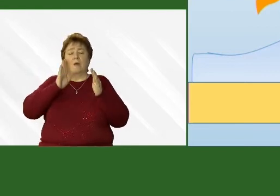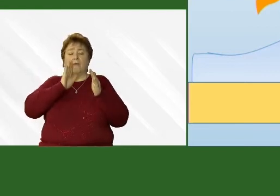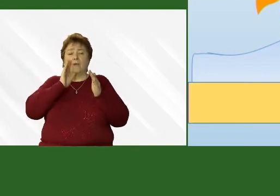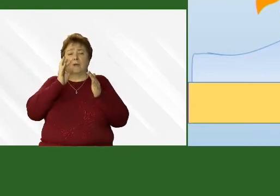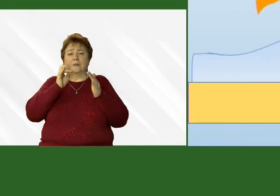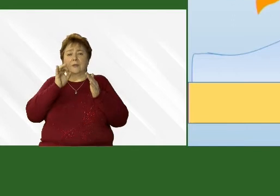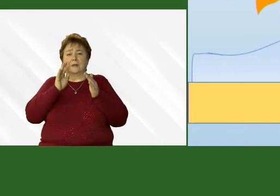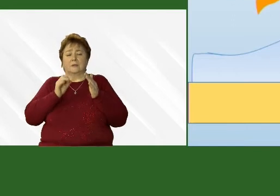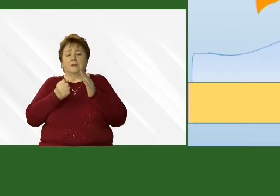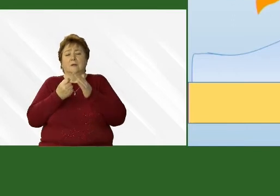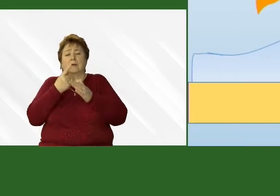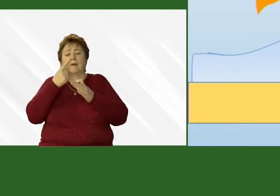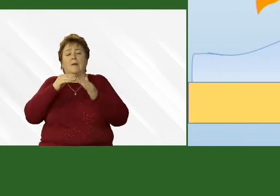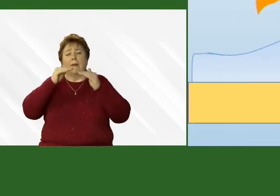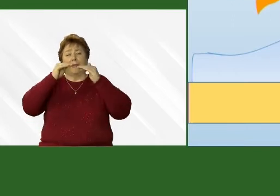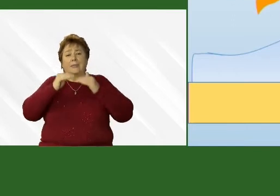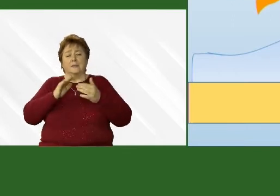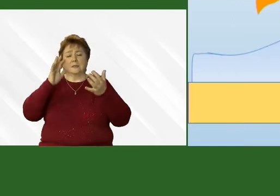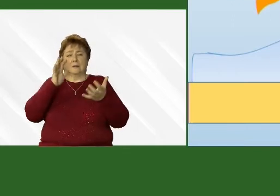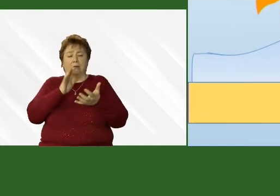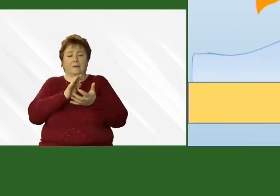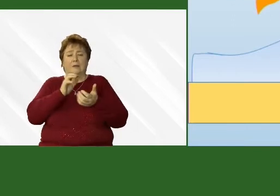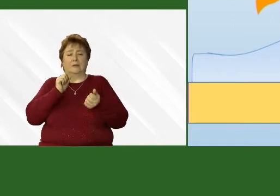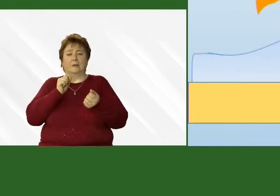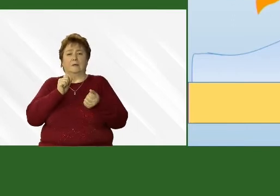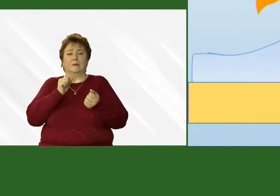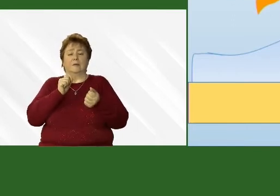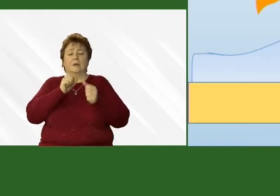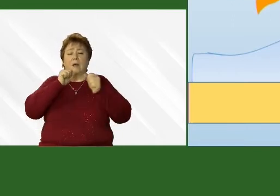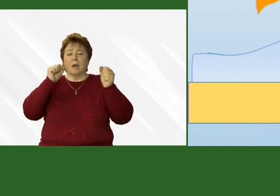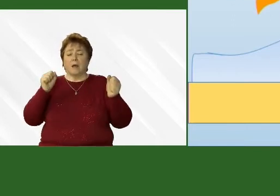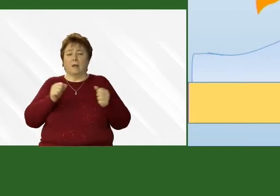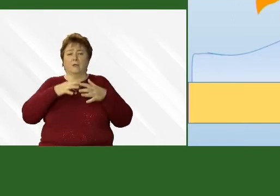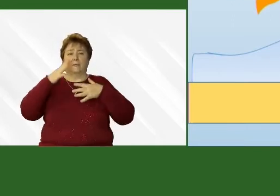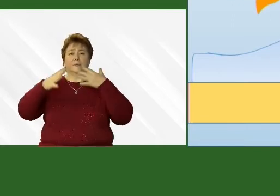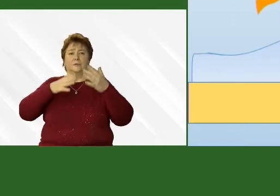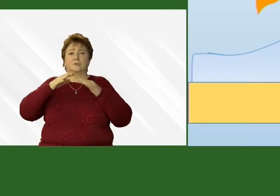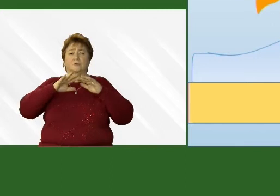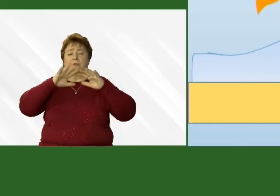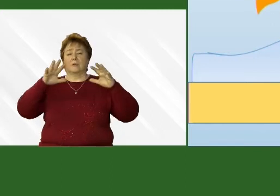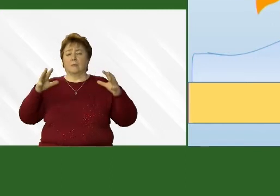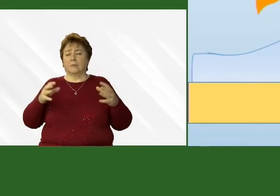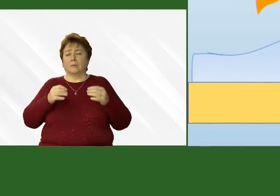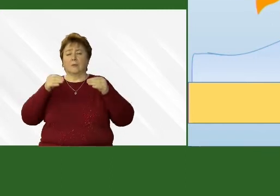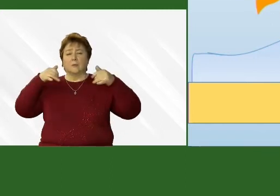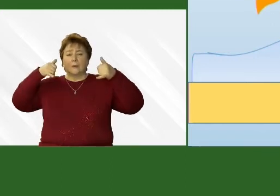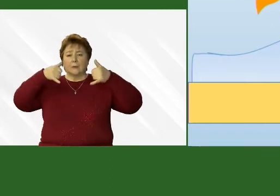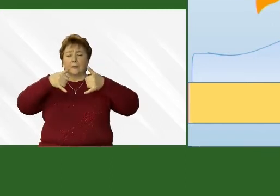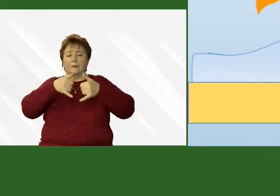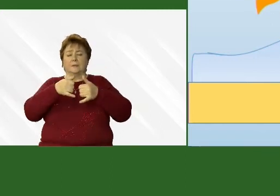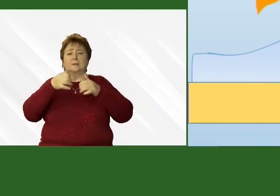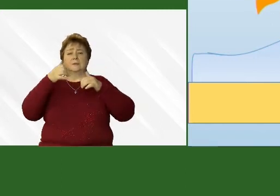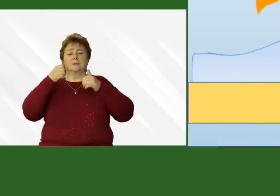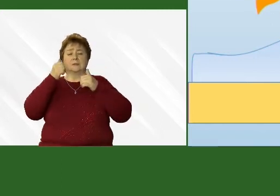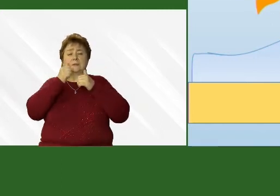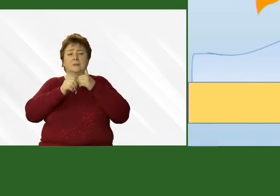Антарктики образуется область низкого давления. Холодные воздушные массы стекают с высоких